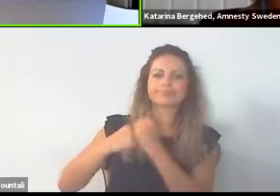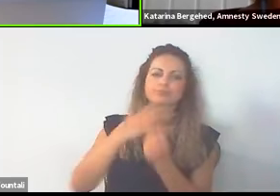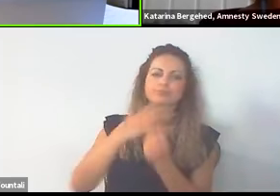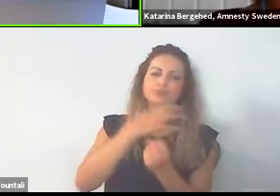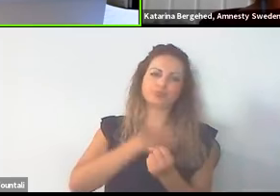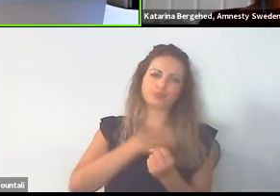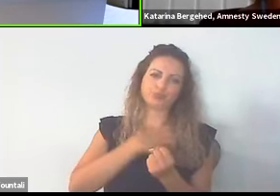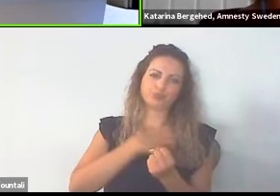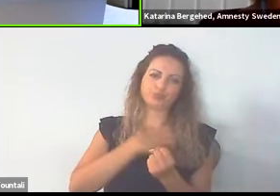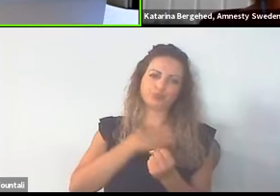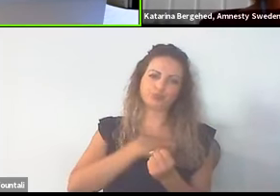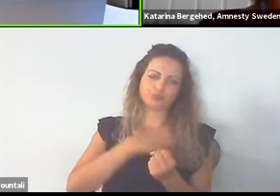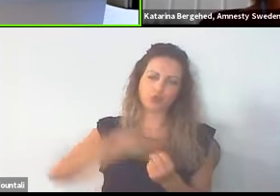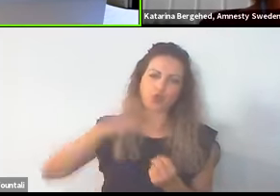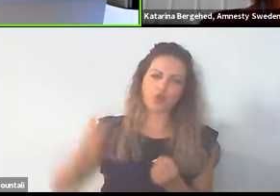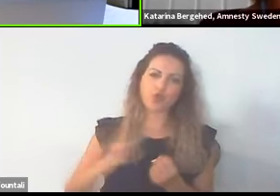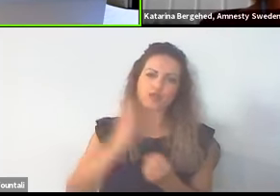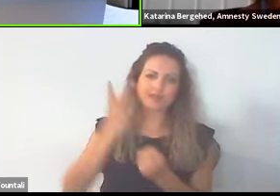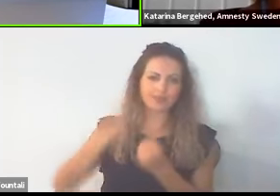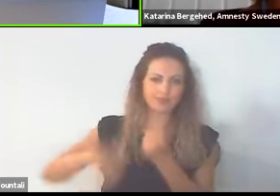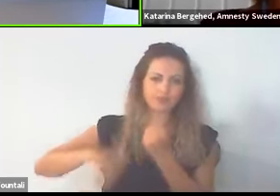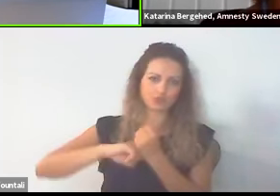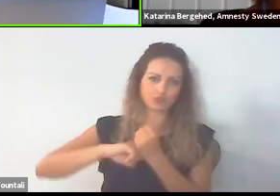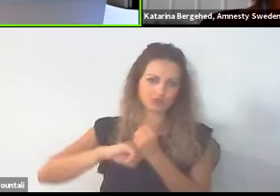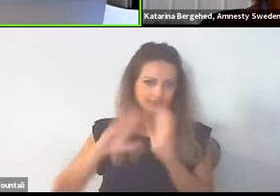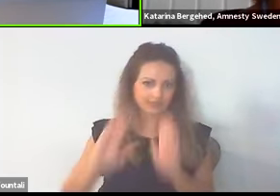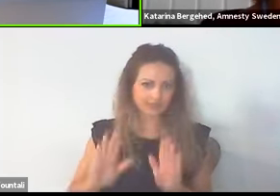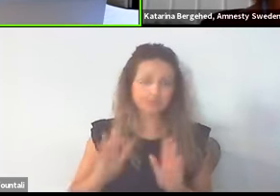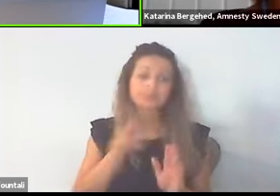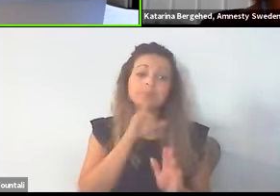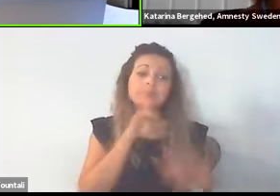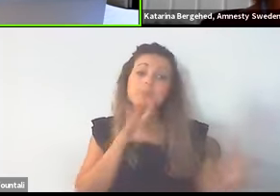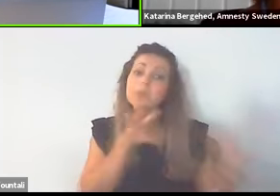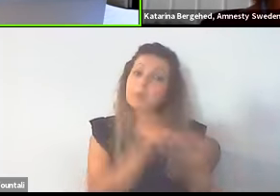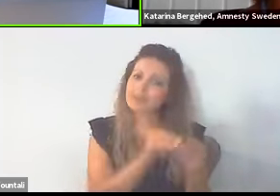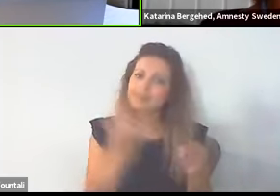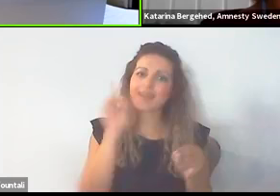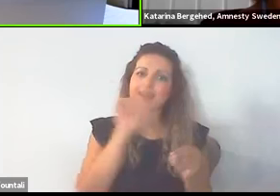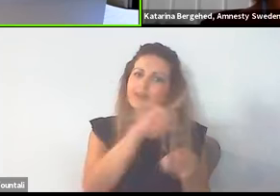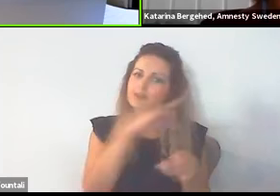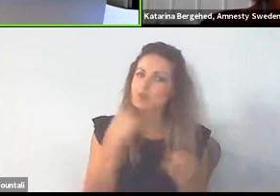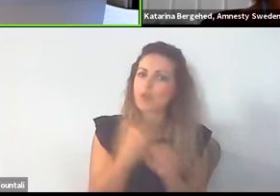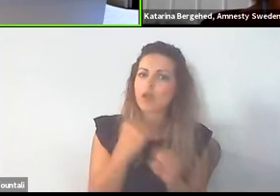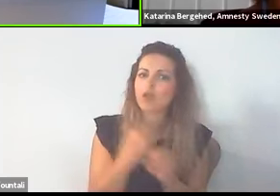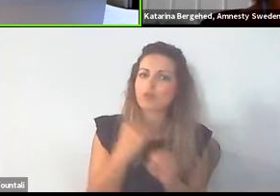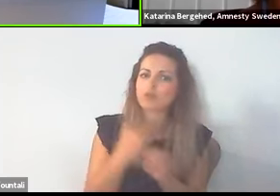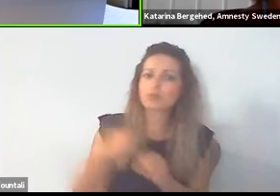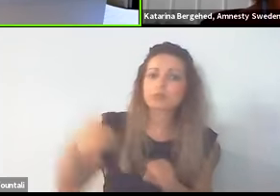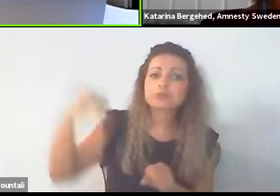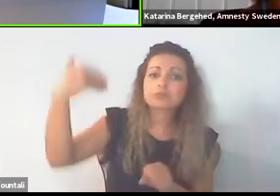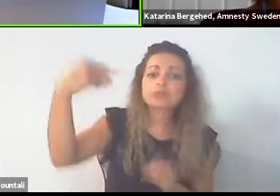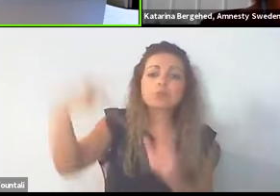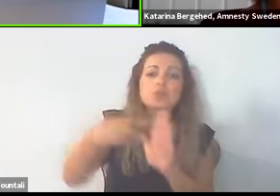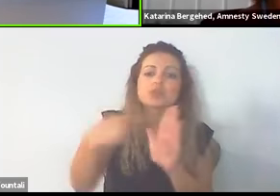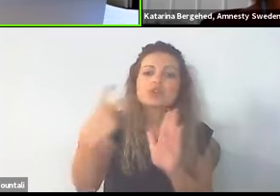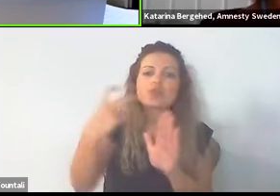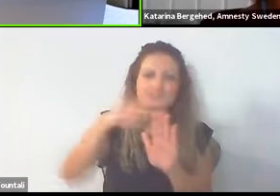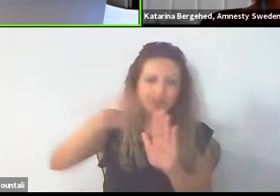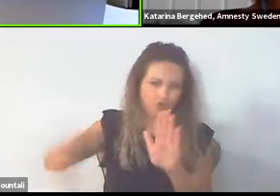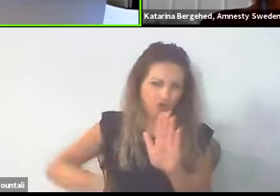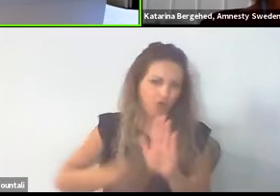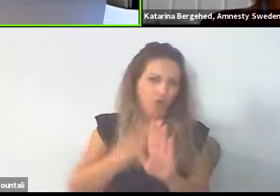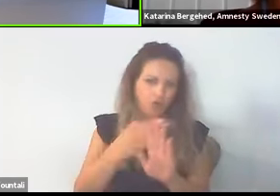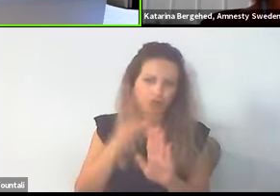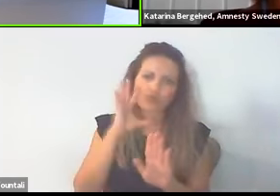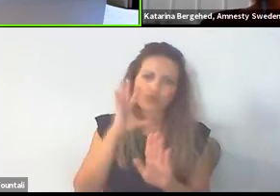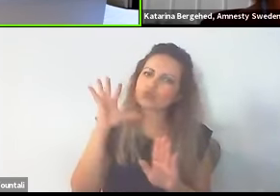αντίστοιχες υπηρεσίες. Δουλεύουμε λοιπόν μαζί με αυτές και αργότερα και μέσα στη χρονιά σκοπεύουμε να ασκήσουμε και